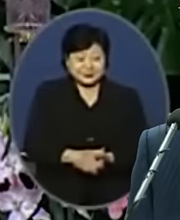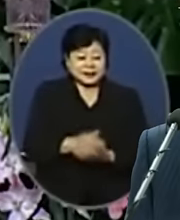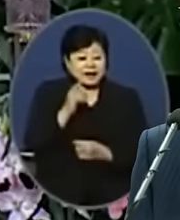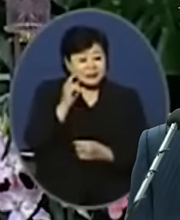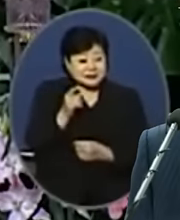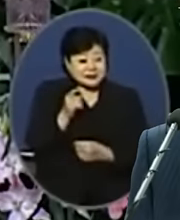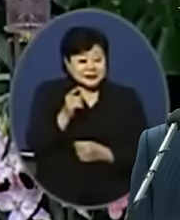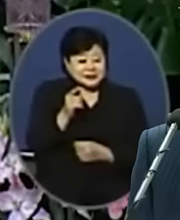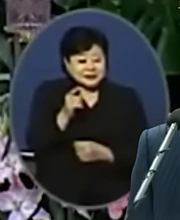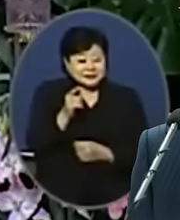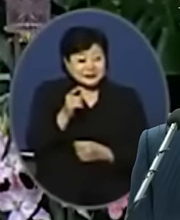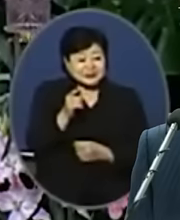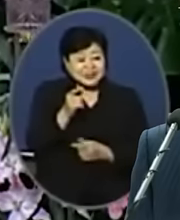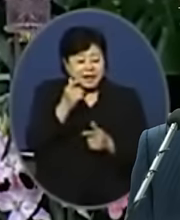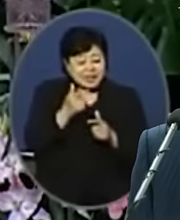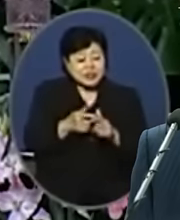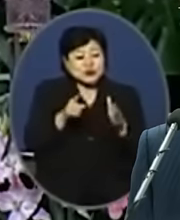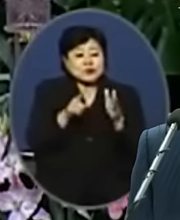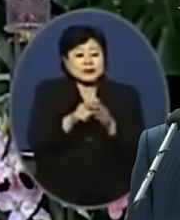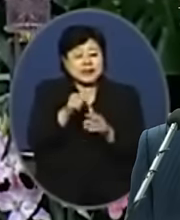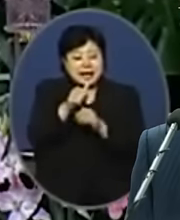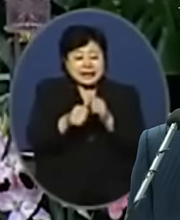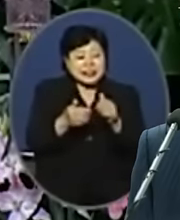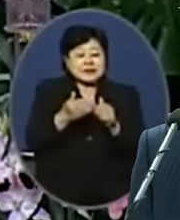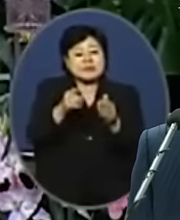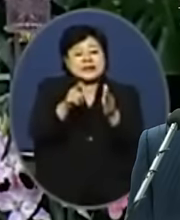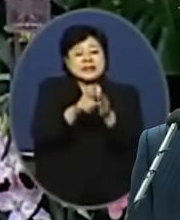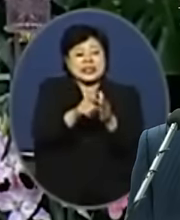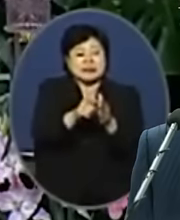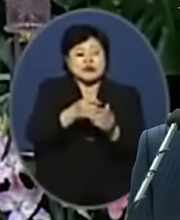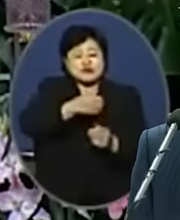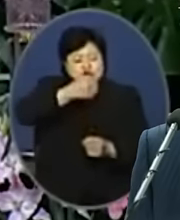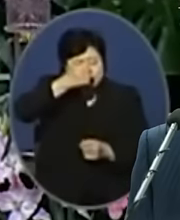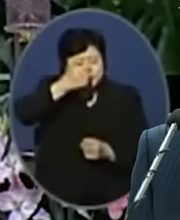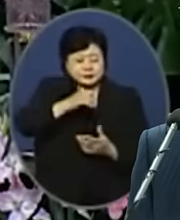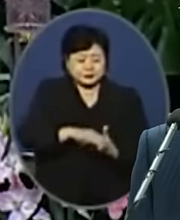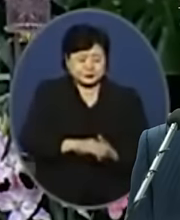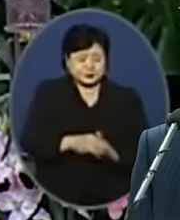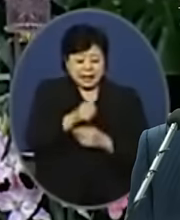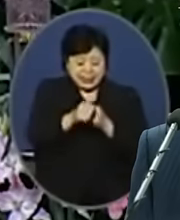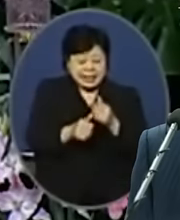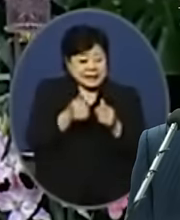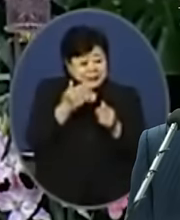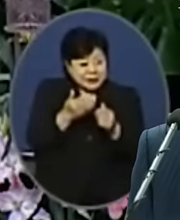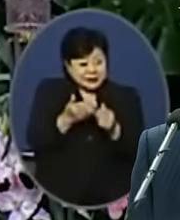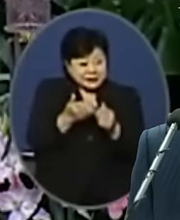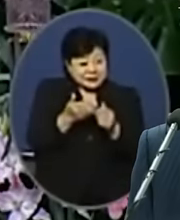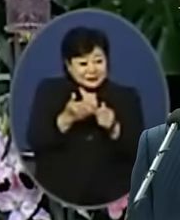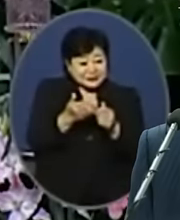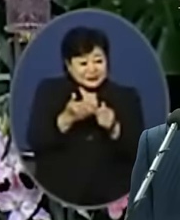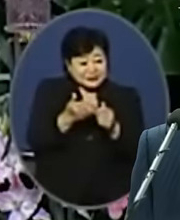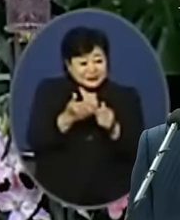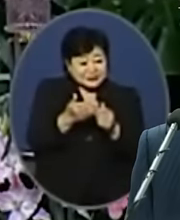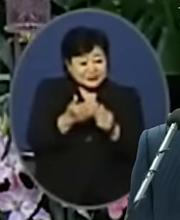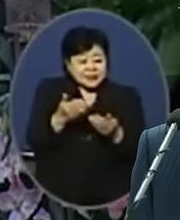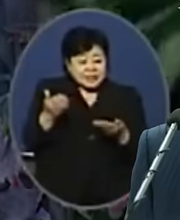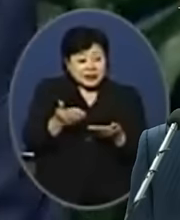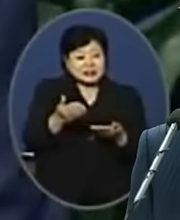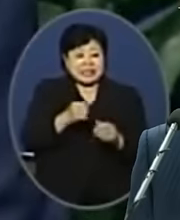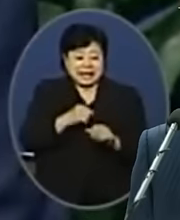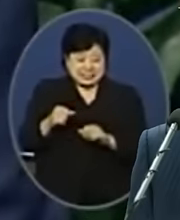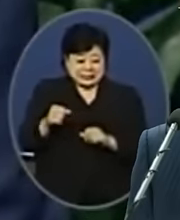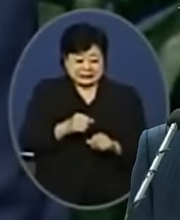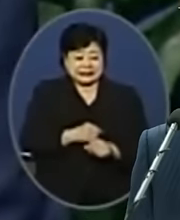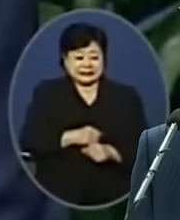그것은 예수 믿는 사람, 하나님 믿는 사람으로서의 꿈은 하나님이 역사하는